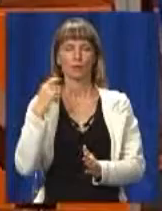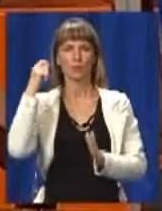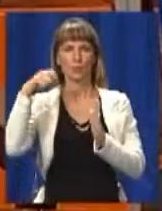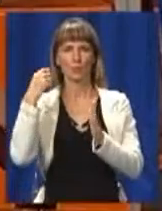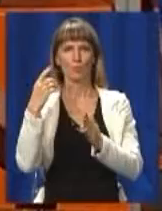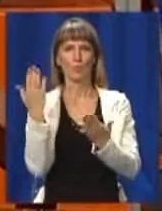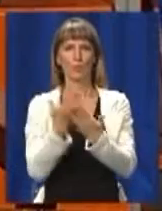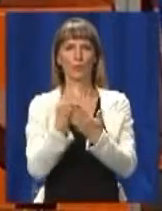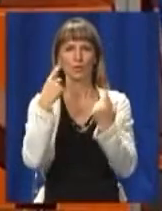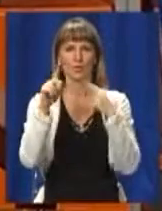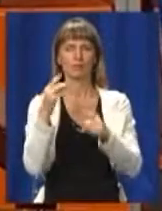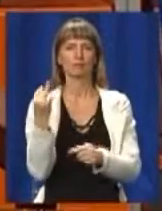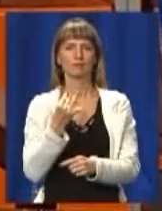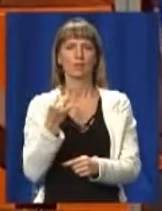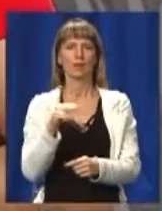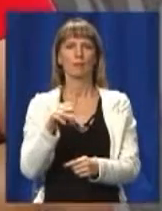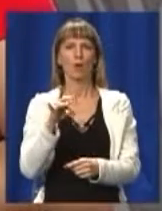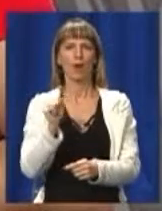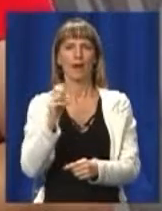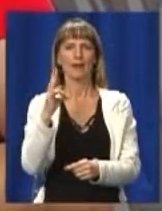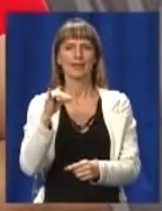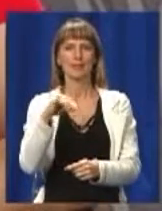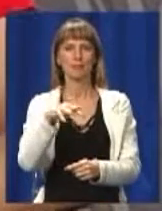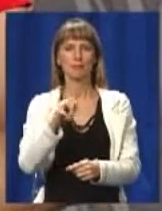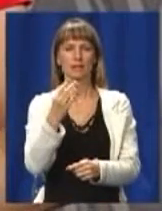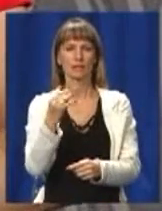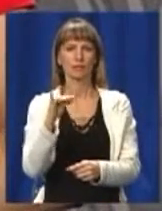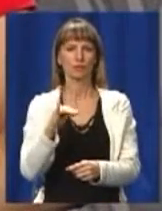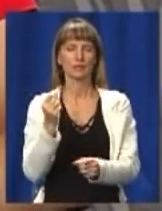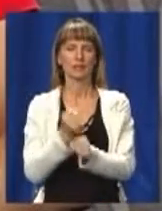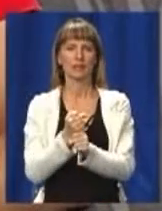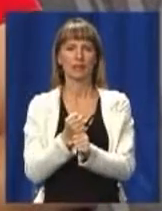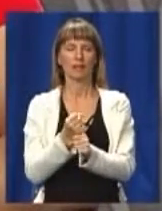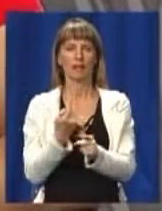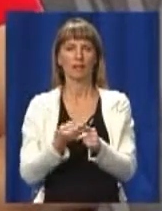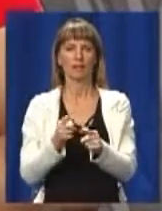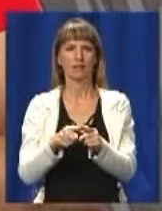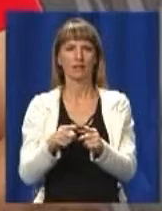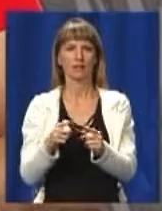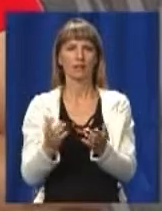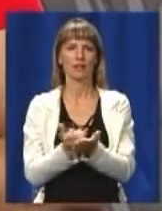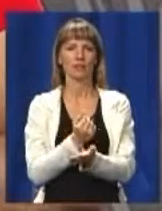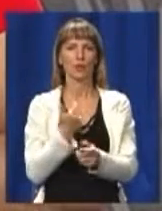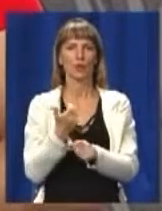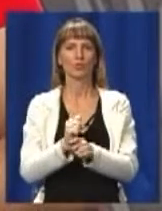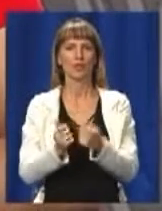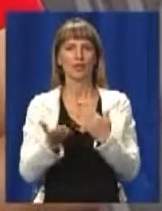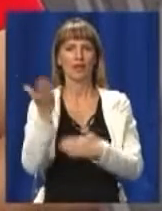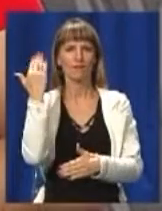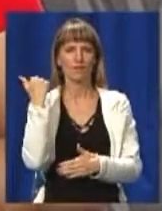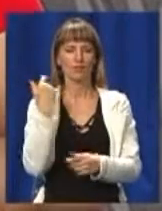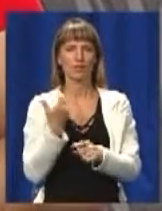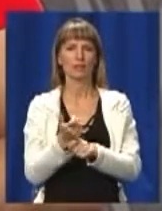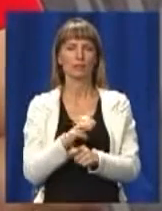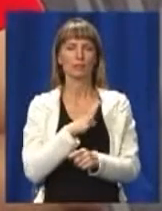мультик. Цікаво. І про анімацію, до речі, знайшли, взагалі оцей принцип анімації, насправді, знайшли ще дуже-дуже давно, там, тобто